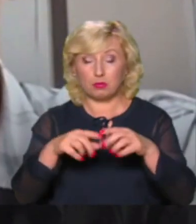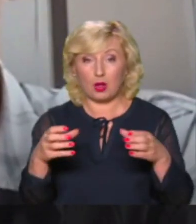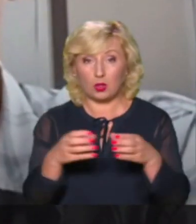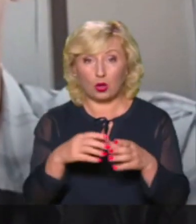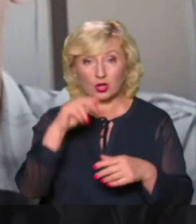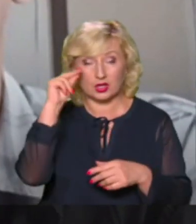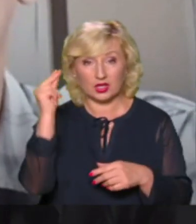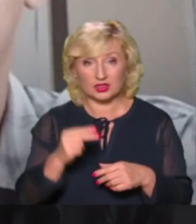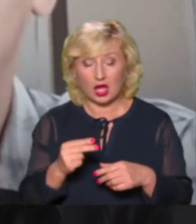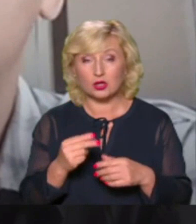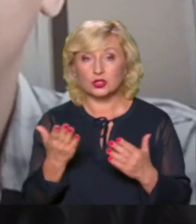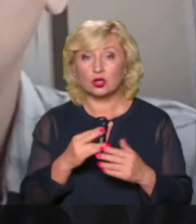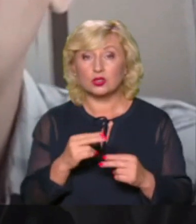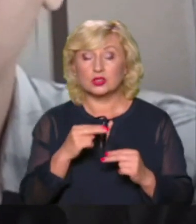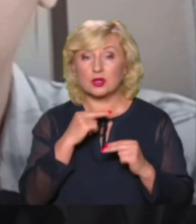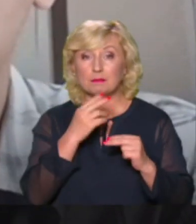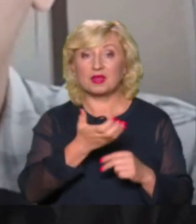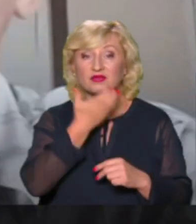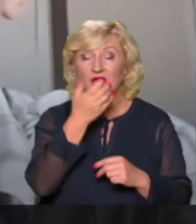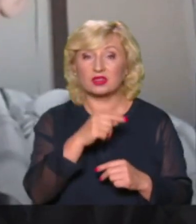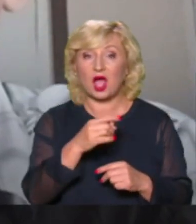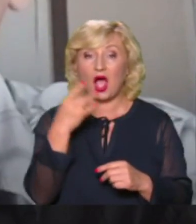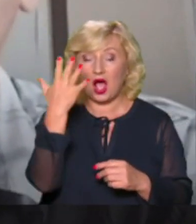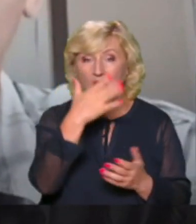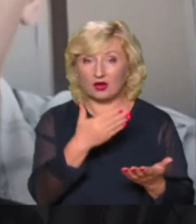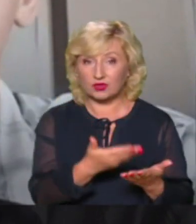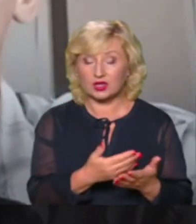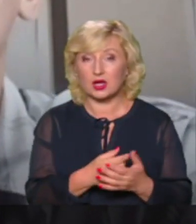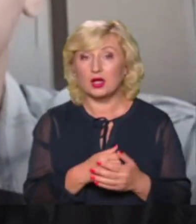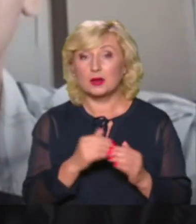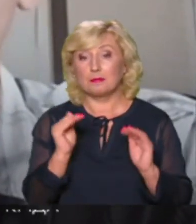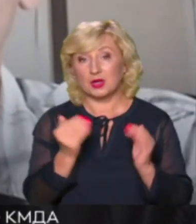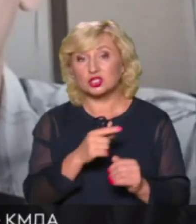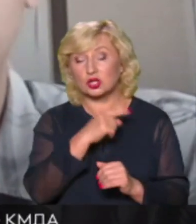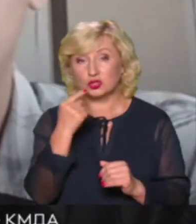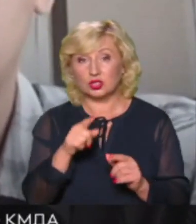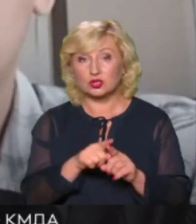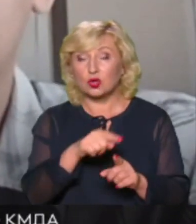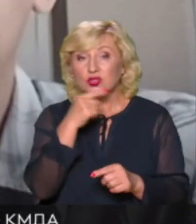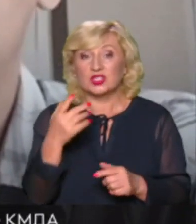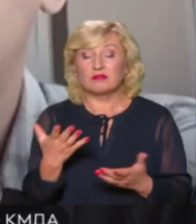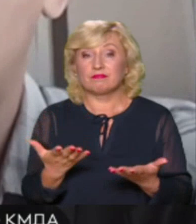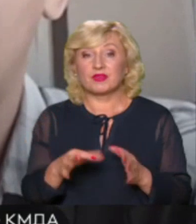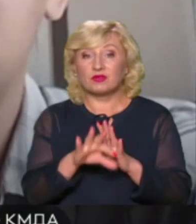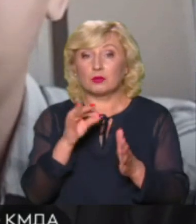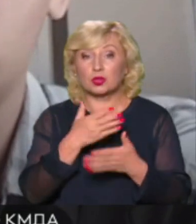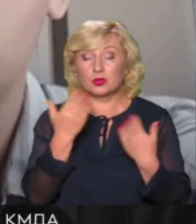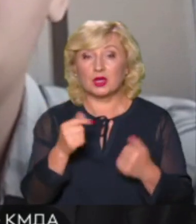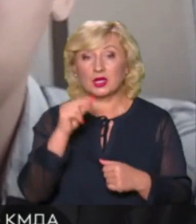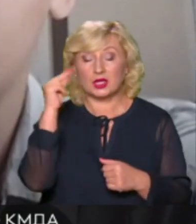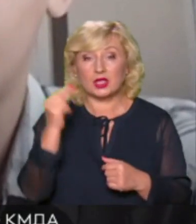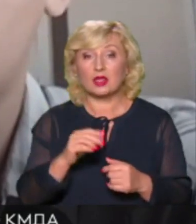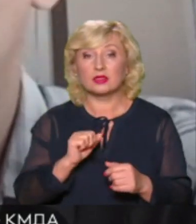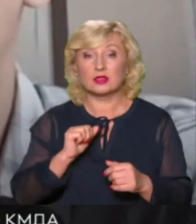до якого схиляється там Південна Африка, ну, меншою мірою Росія, але в Росії вибору немає. Китай намагається